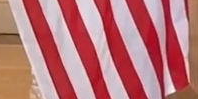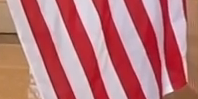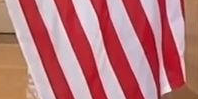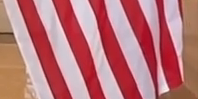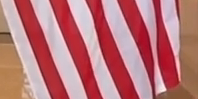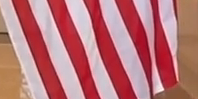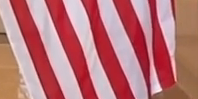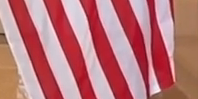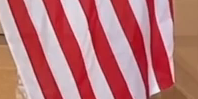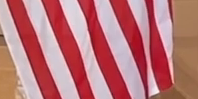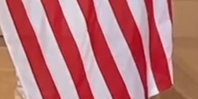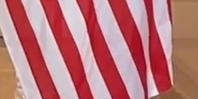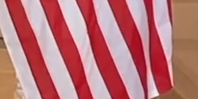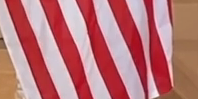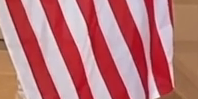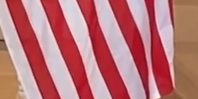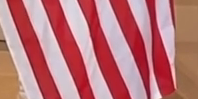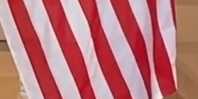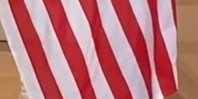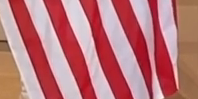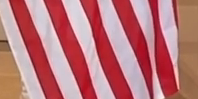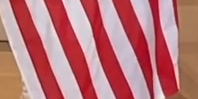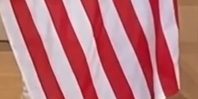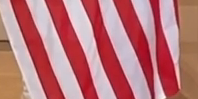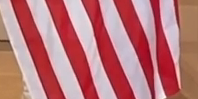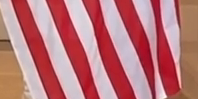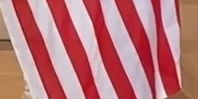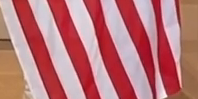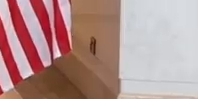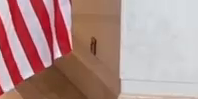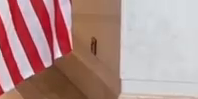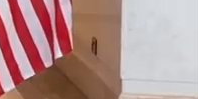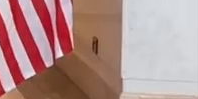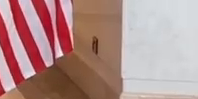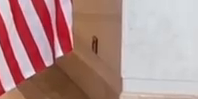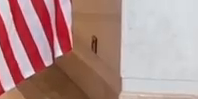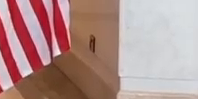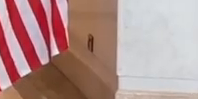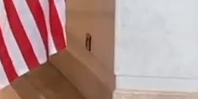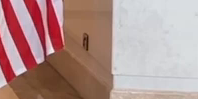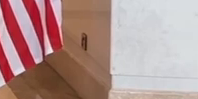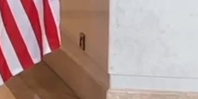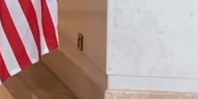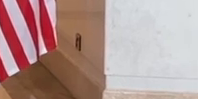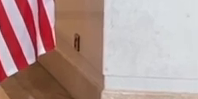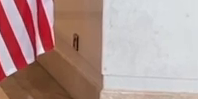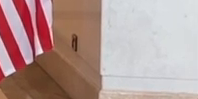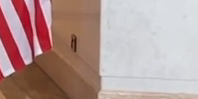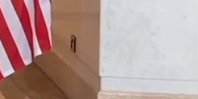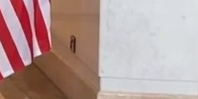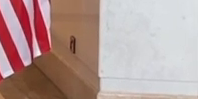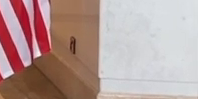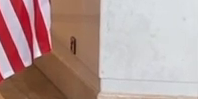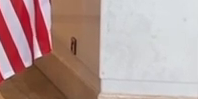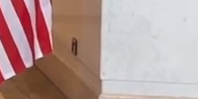Datuk Seri Anwar Ibrahim berkata rombakan Kabinet pada 12 Disember bertujuan menyesuaikan tuntutan dan perubahan semasa. Perdana Menteri